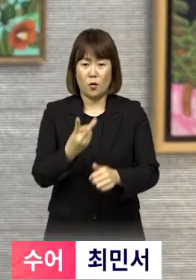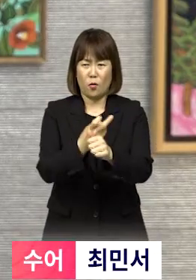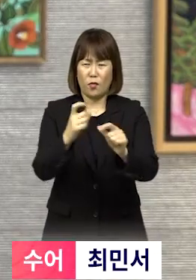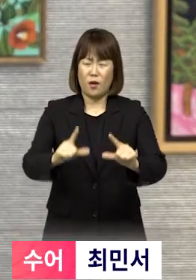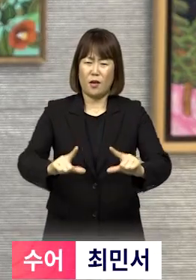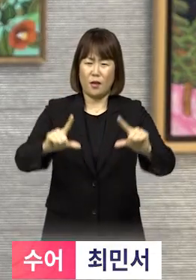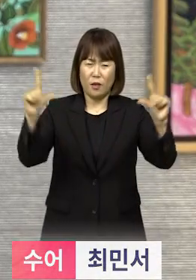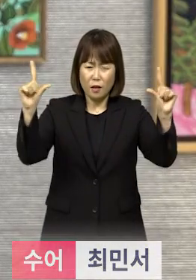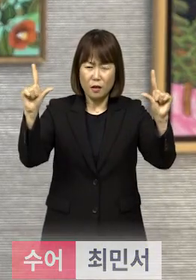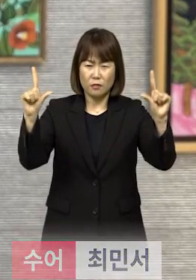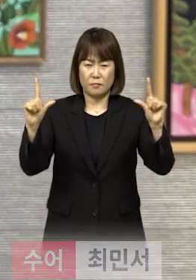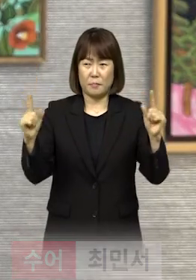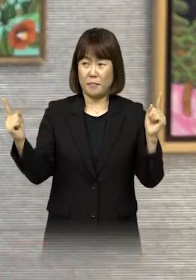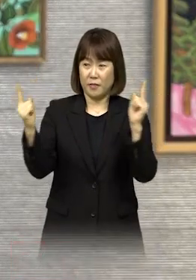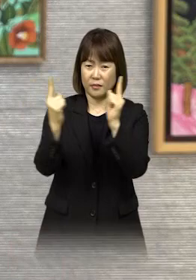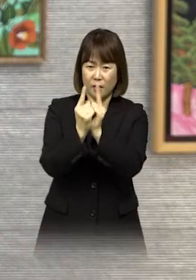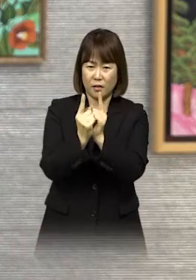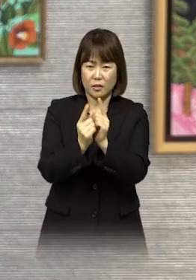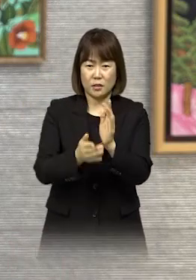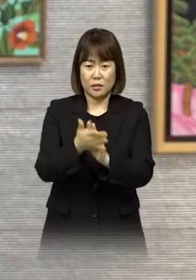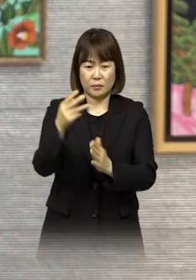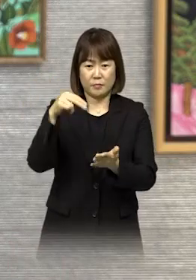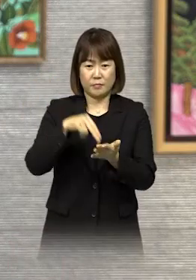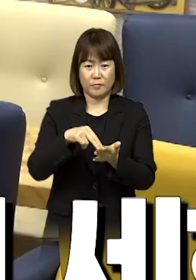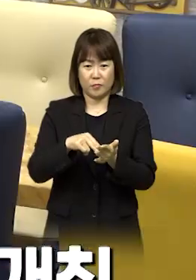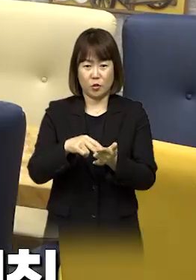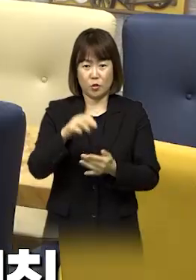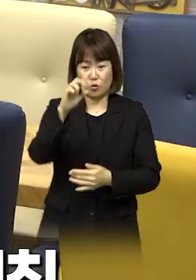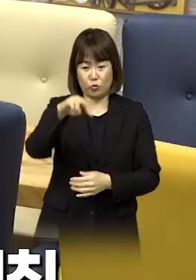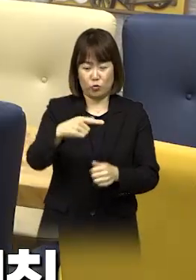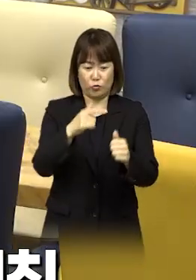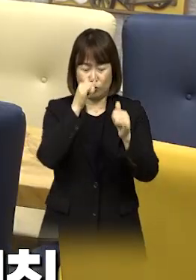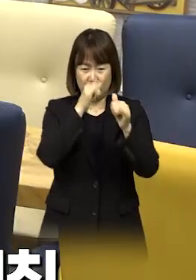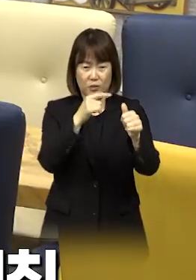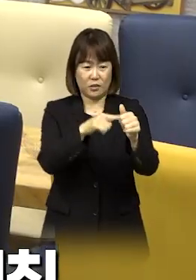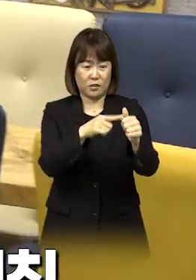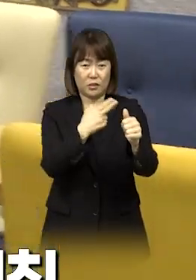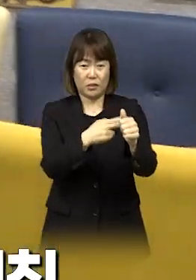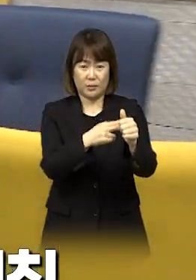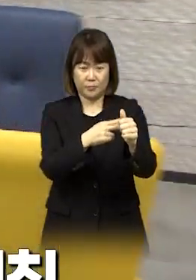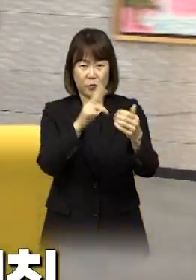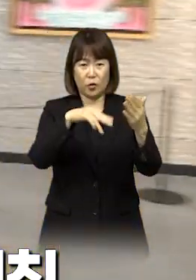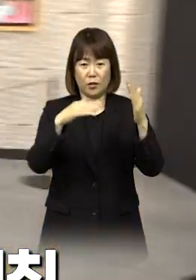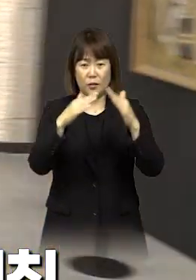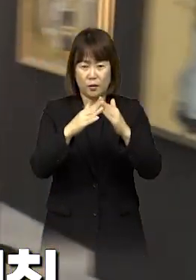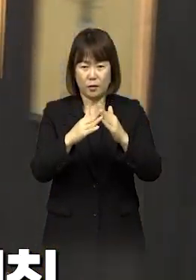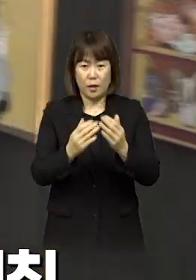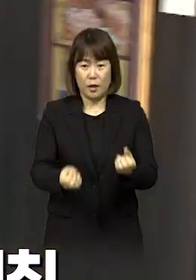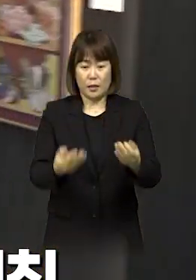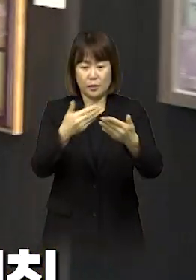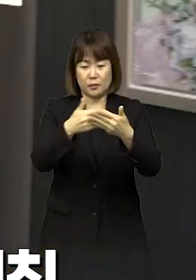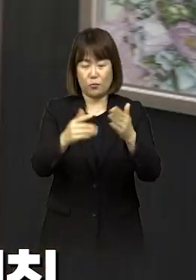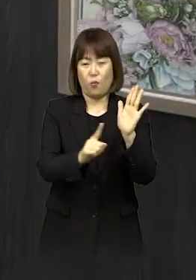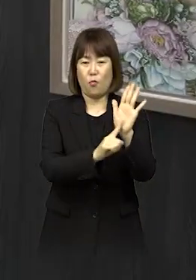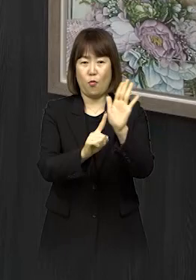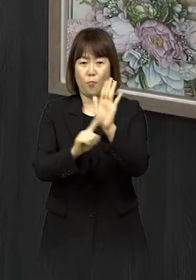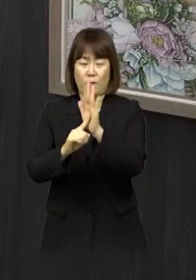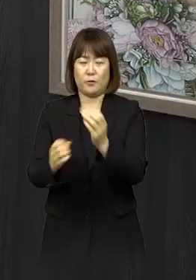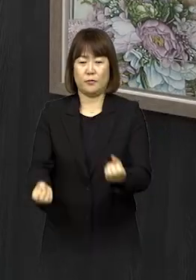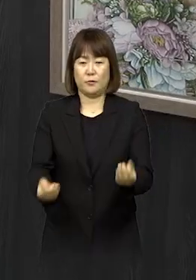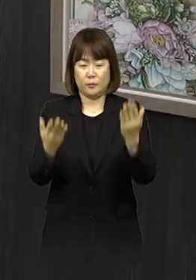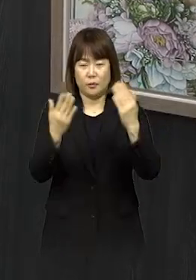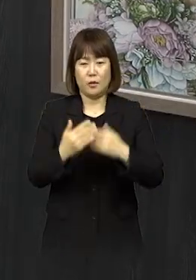우주은입니다 계묘년을 맞이해 시립 유년진 도서관에서 2023 신년 세월전일 개최합니다